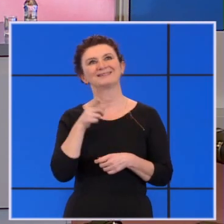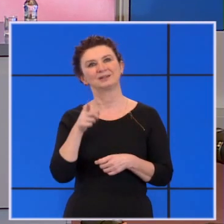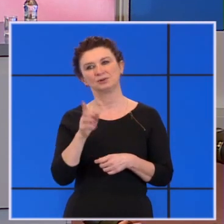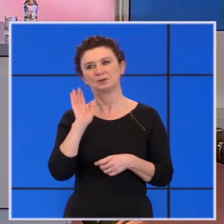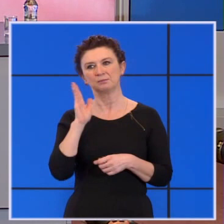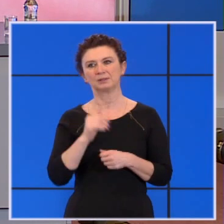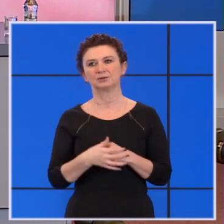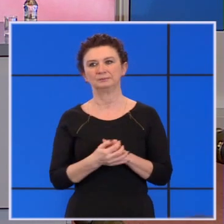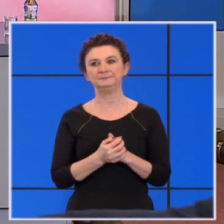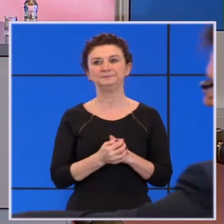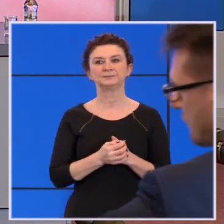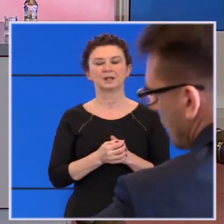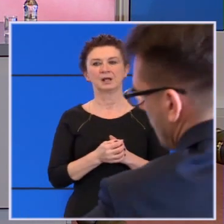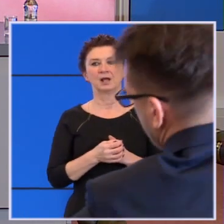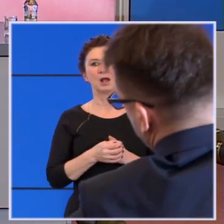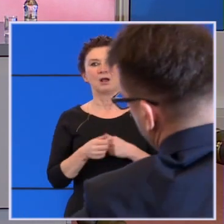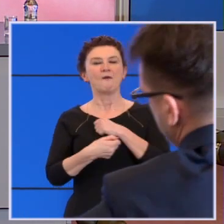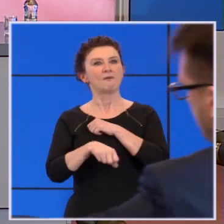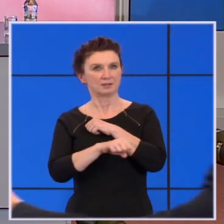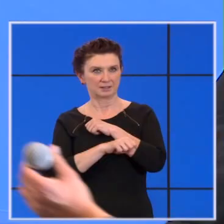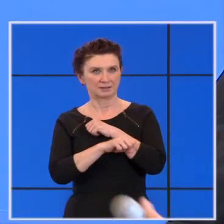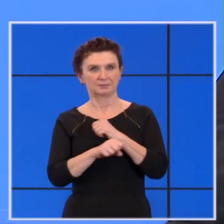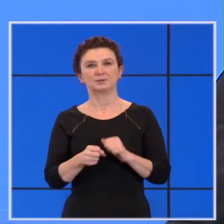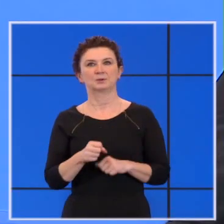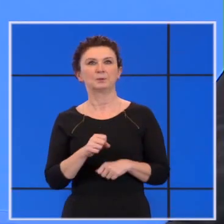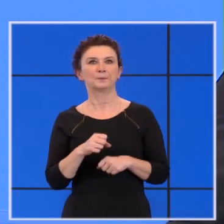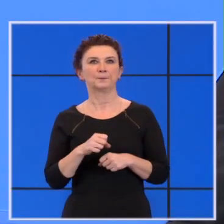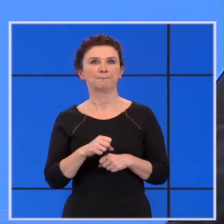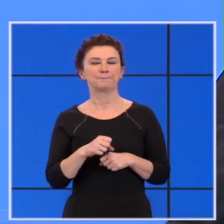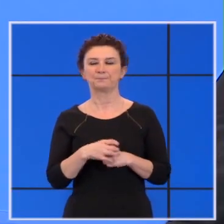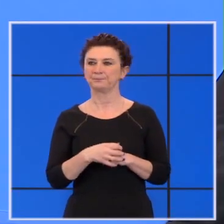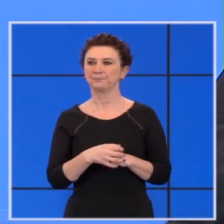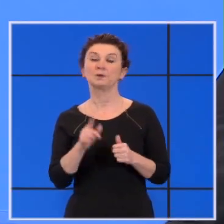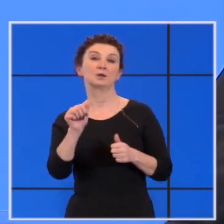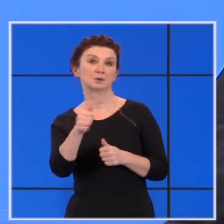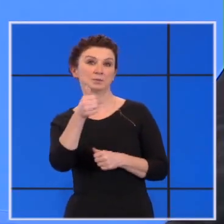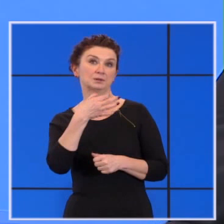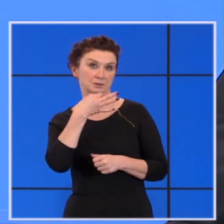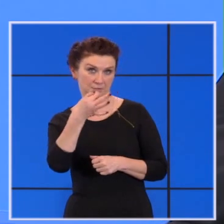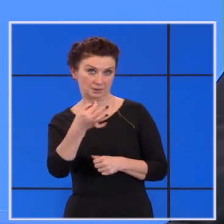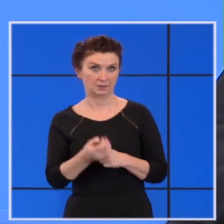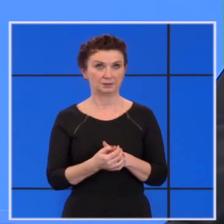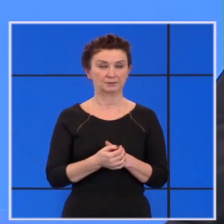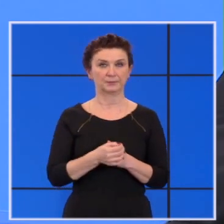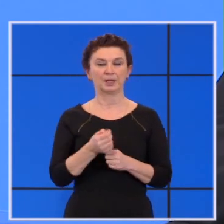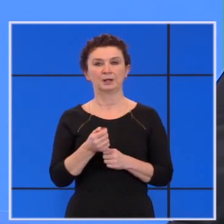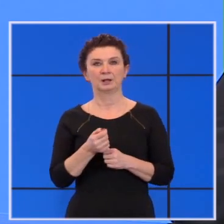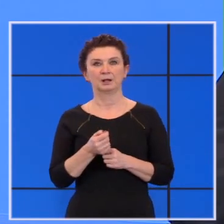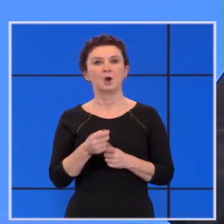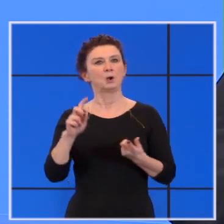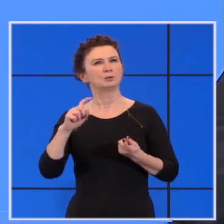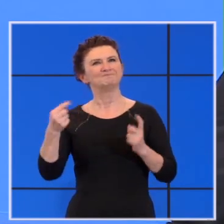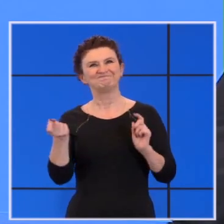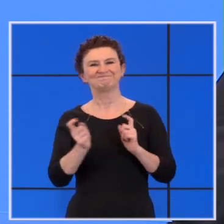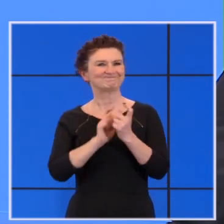tej sprawy? Dziękuję. Jeśli chodzi o pierwsze pytanie i o spory w Platformie, chcę Panią poinformować, że spotkałam